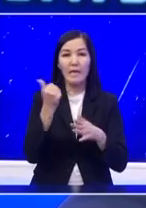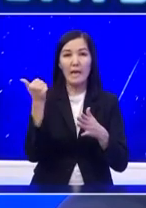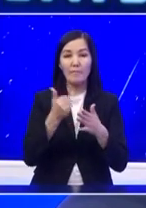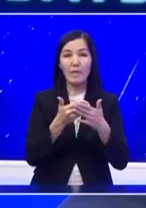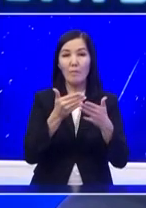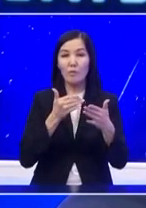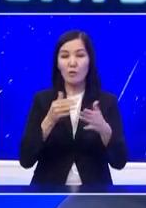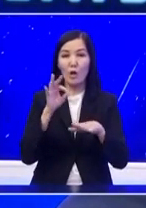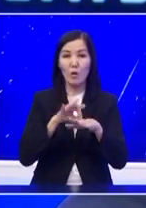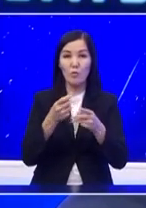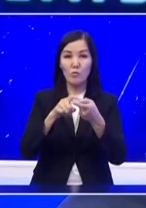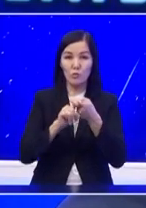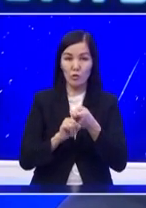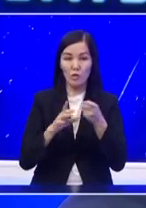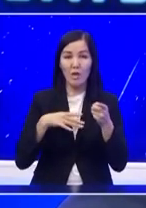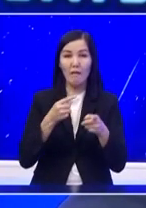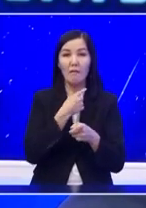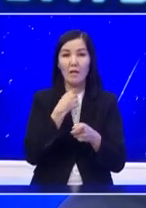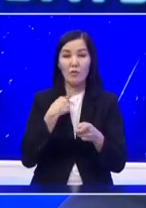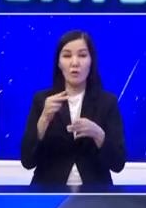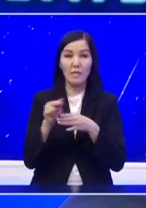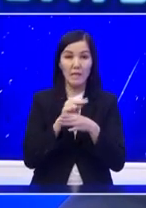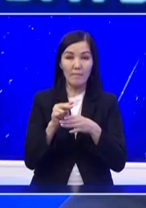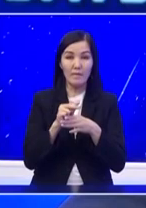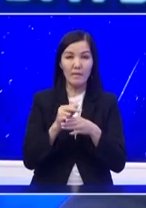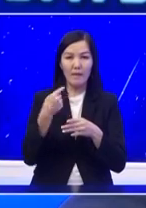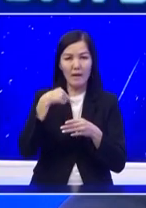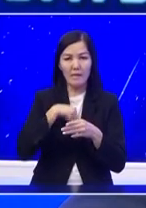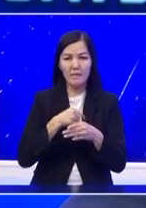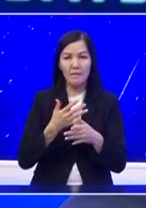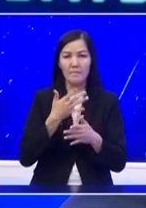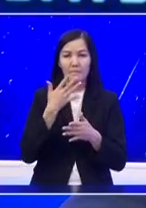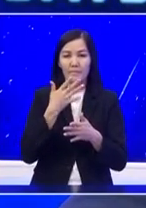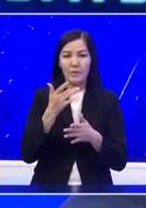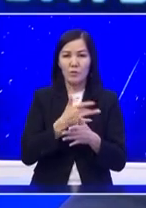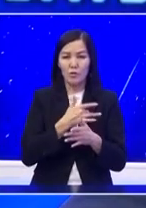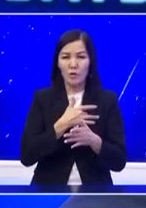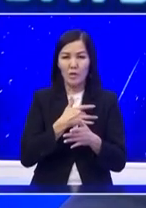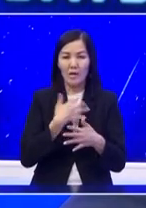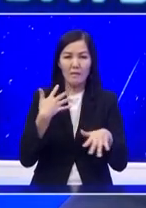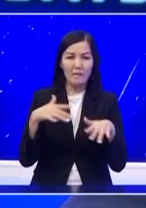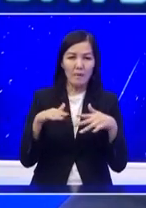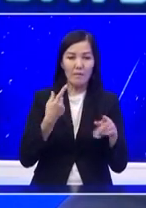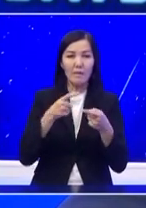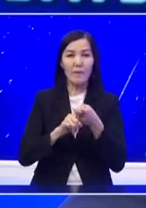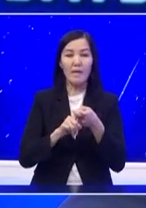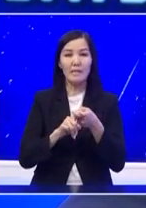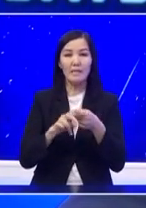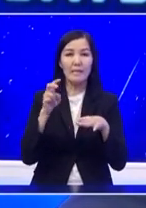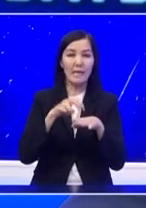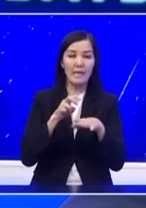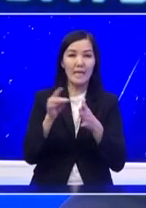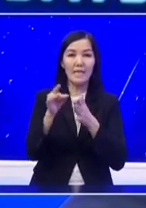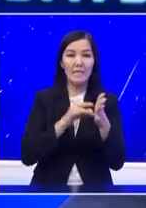бұрын науқастанып қалғаны мәлім. Талдықорғанда емделді. Бірақ ағзасында ентікпе мен жүрек жетіспеушілігі байқалғанына байланысты дәрігерлер